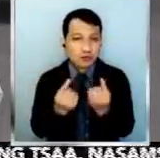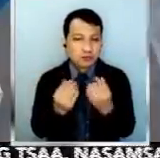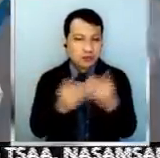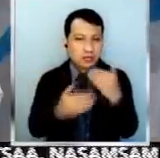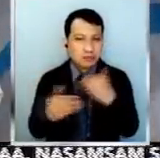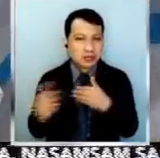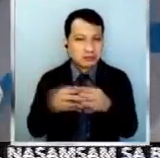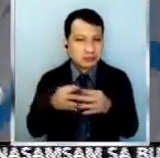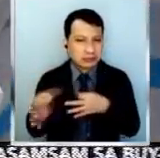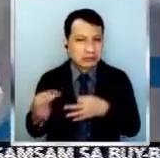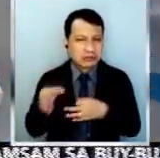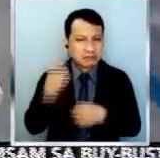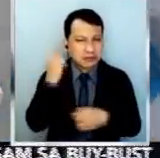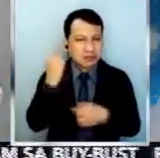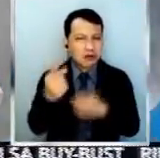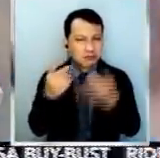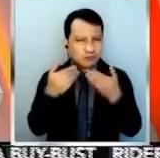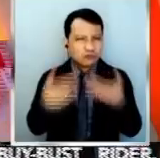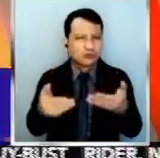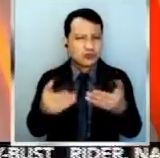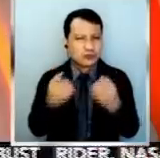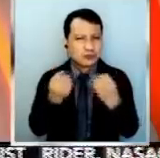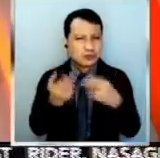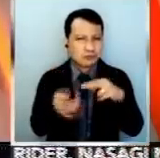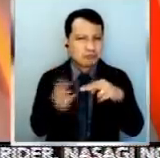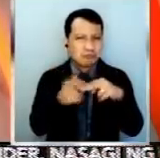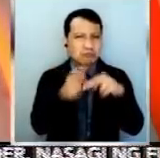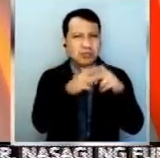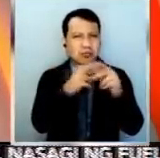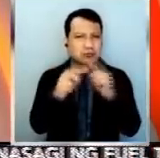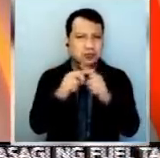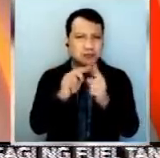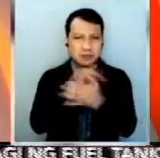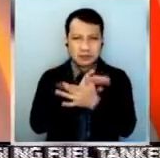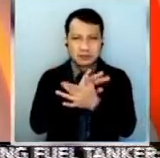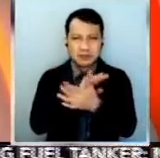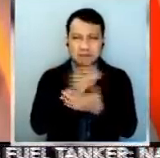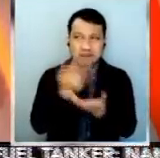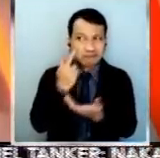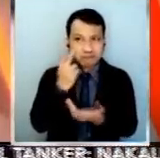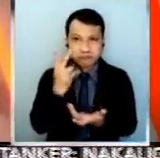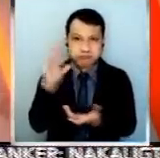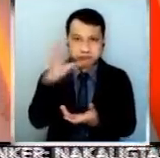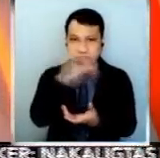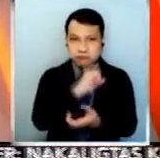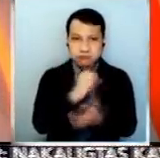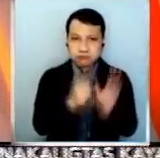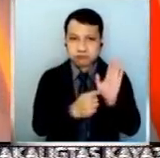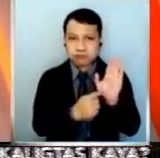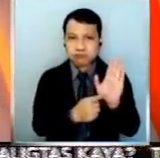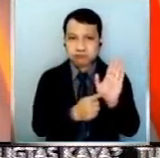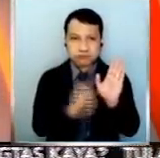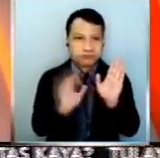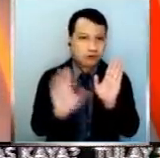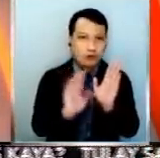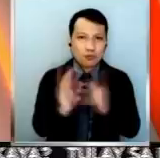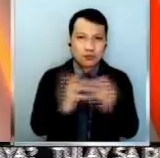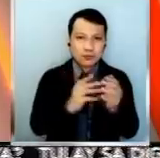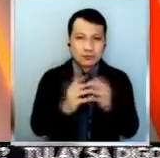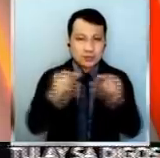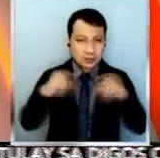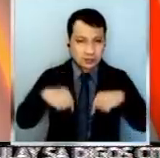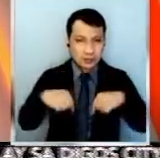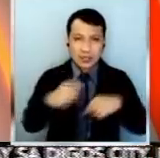classification, patuloy pa rin tataas sa mga kaso. Yung pong mga scenarios na atin pong pinakita, kahit po tayo ay magkaroon